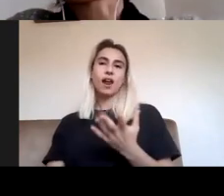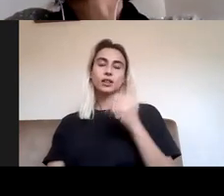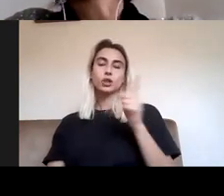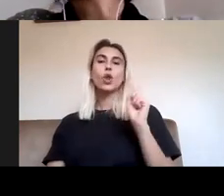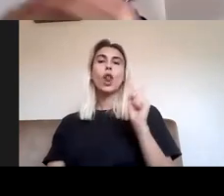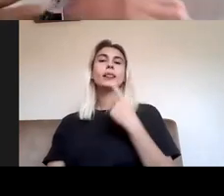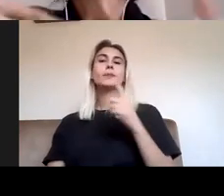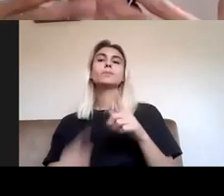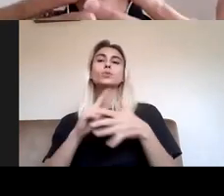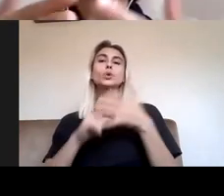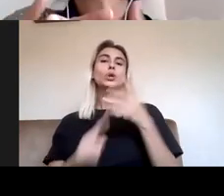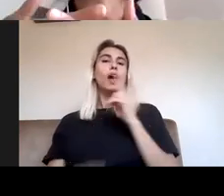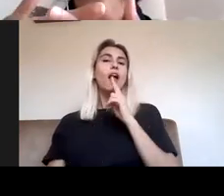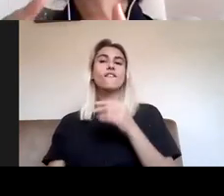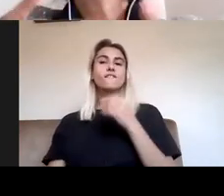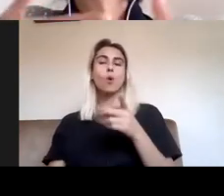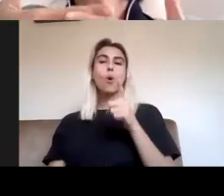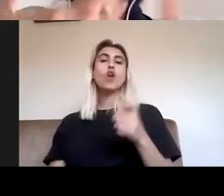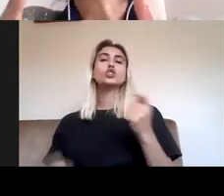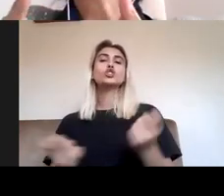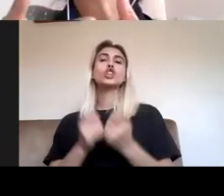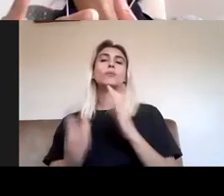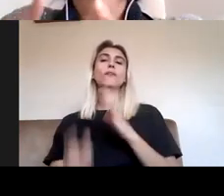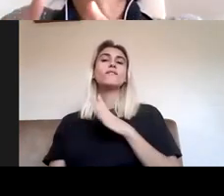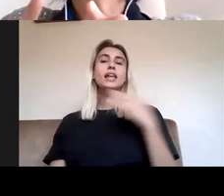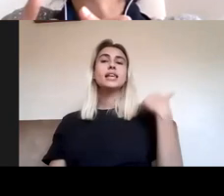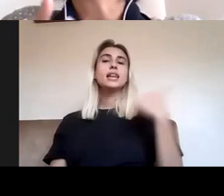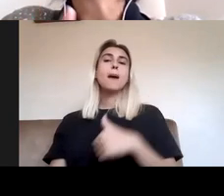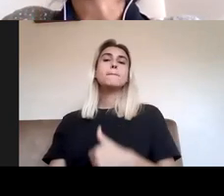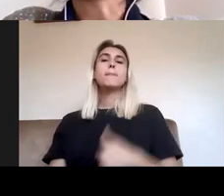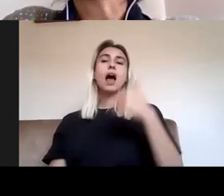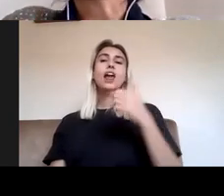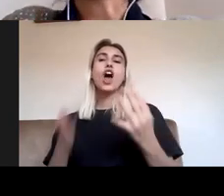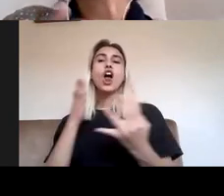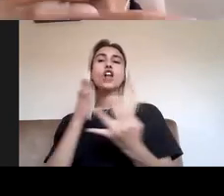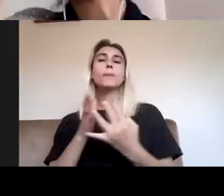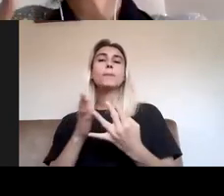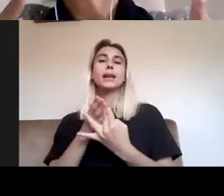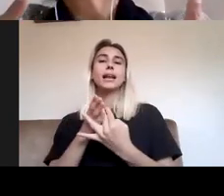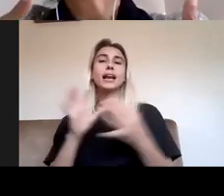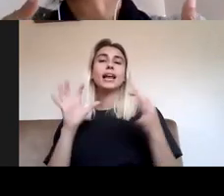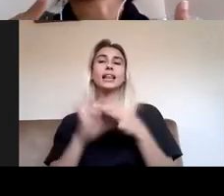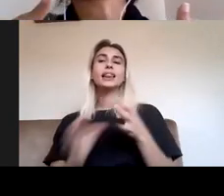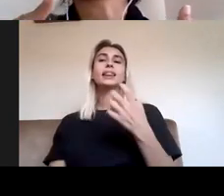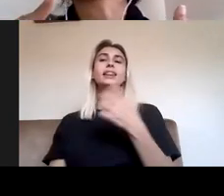karar verdi yani. Ama böyle çalışmalar var. Mesela yine bakanlığın erişilebilirlikle ilgili, yani kendi